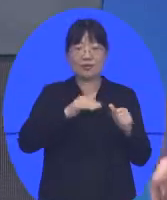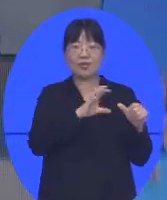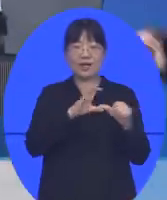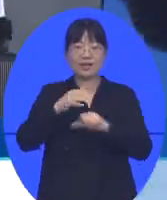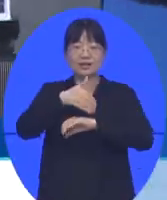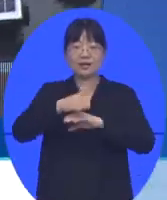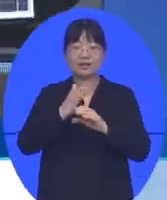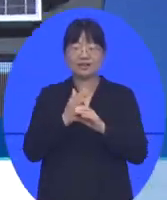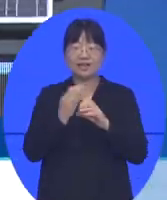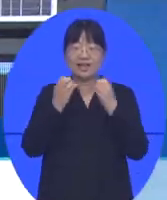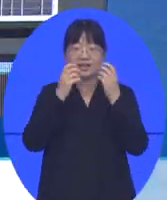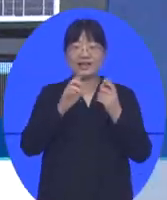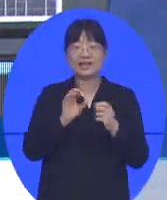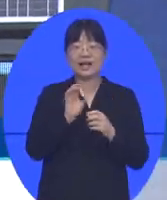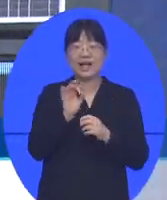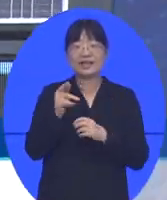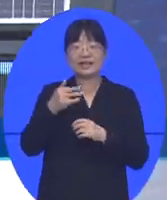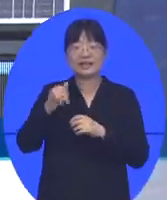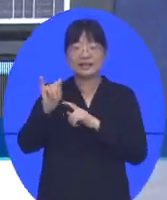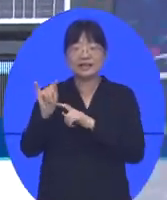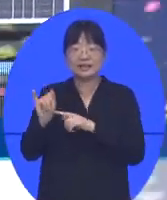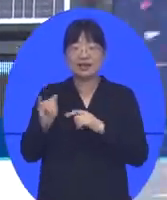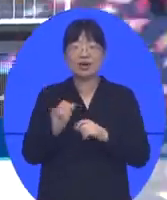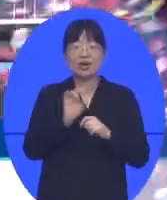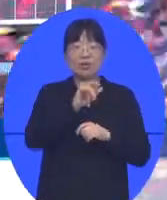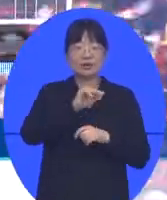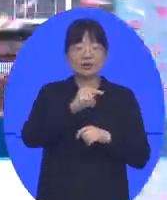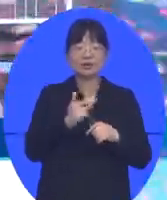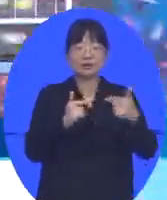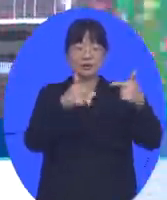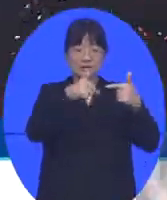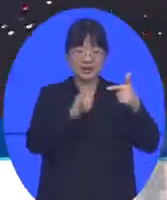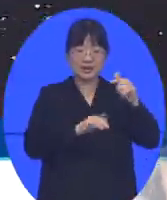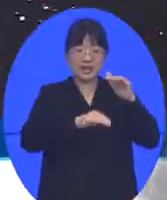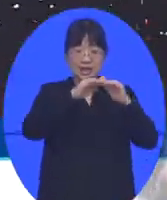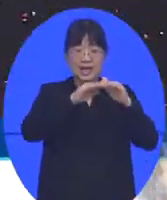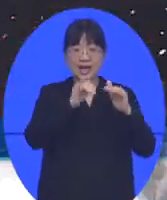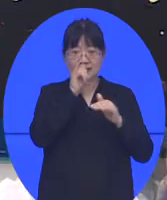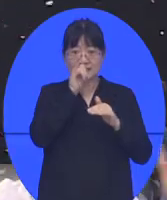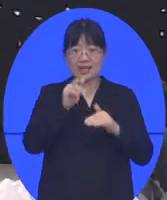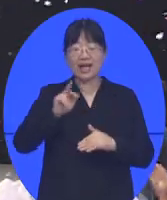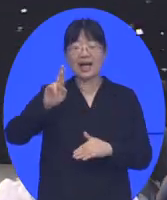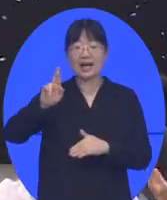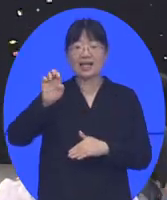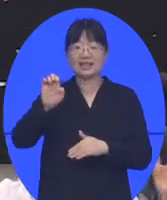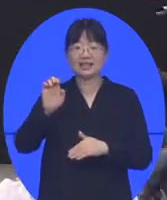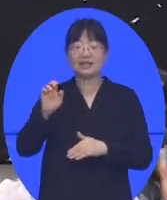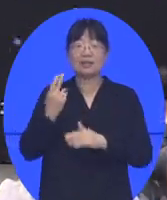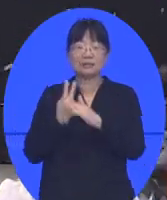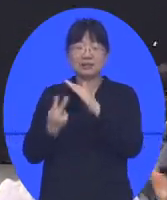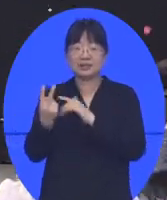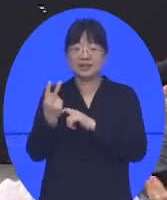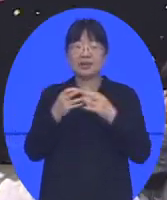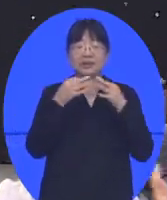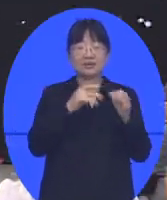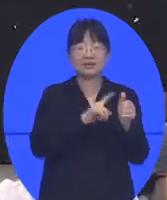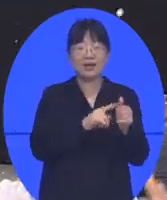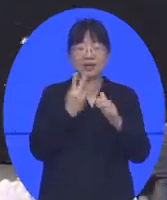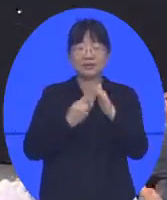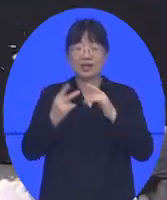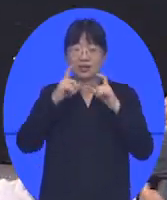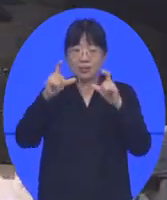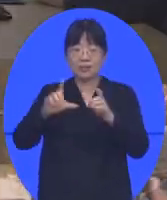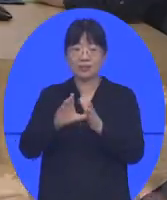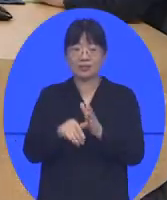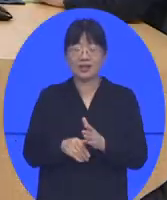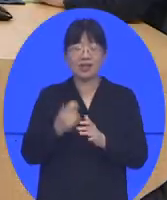방안. 신재생 에너지량을 원전 6기에 달하는 규모로 늘린다는 경기 알리백 비전. 김동연 경기지사는 비전